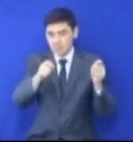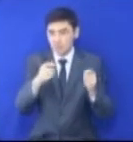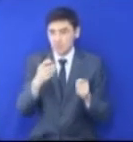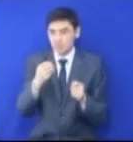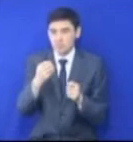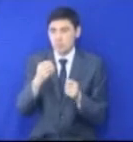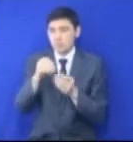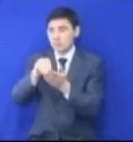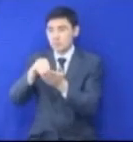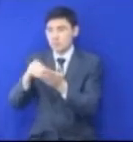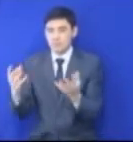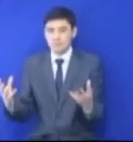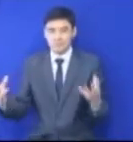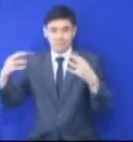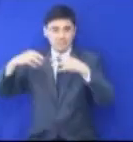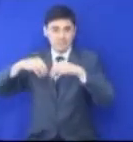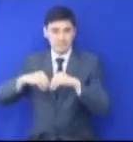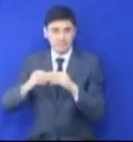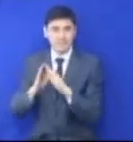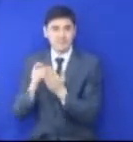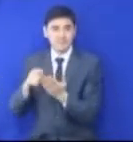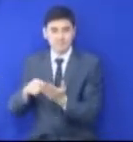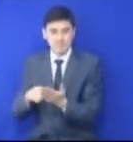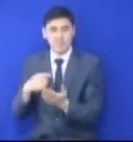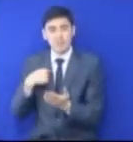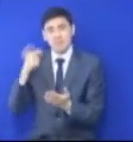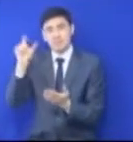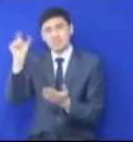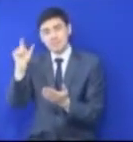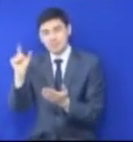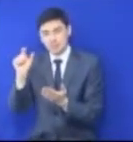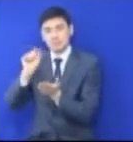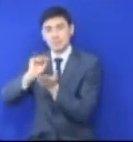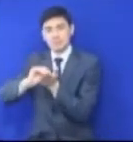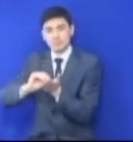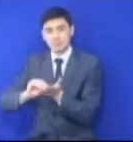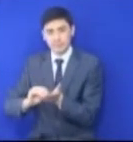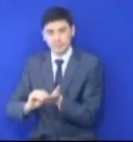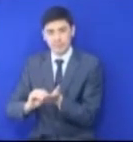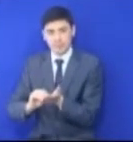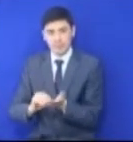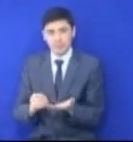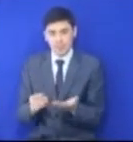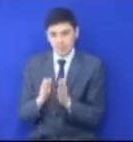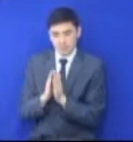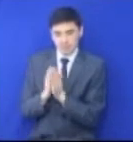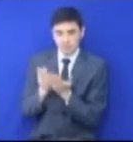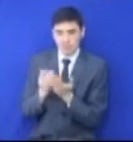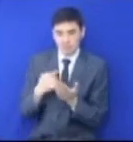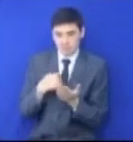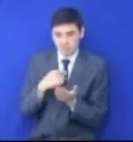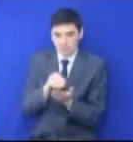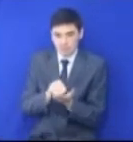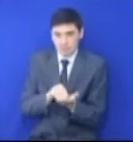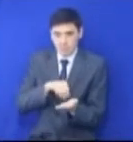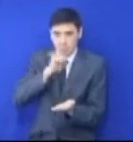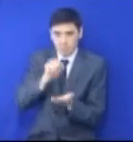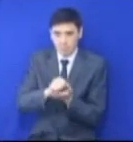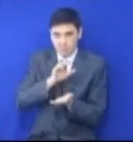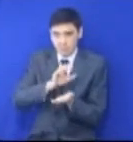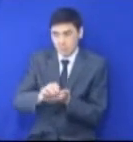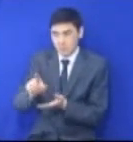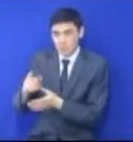Урпактары. Мои мысли нашли отражение в моих стихах. Я хочу сказать спасибо всем, кто помог мне выпустить эту книгу. В презентации